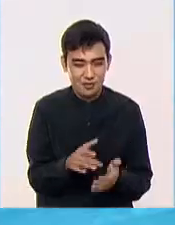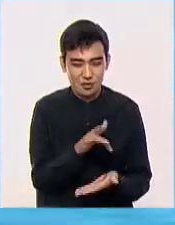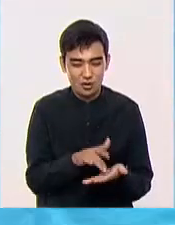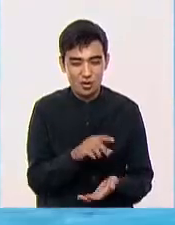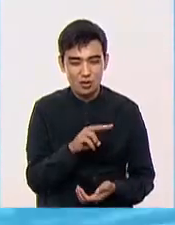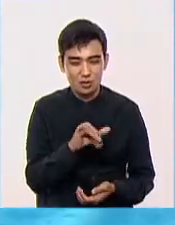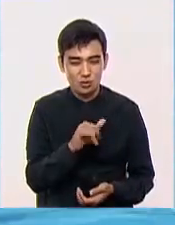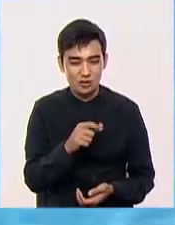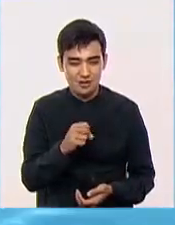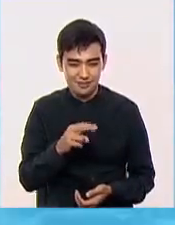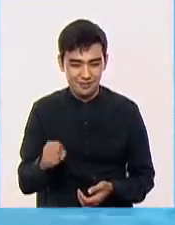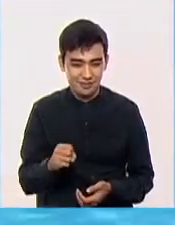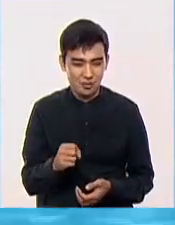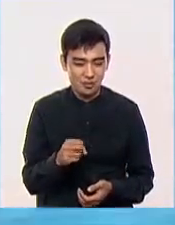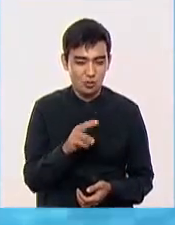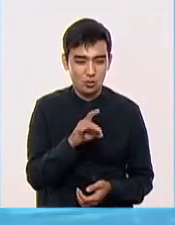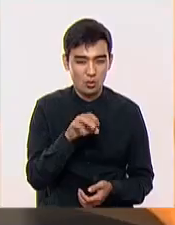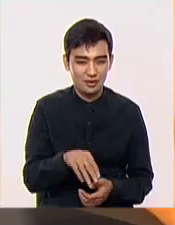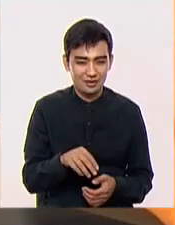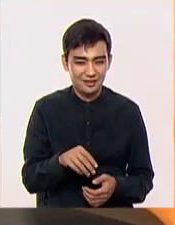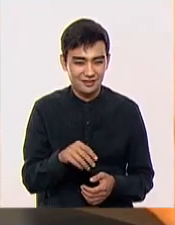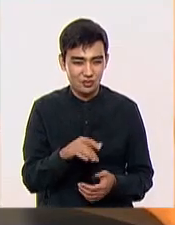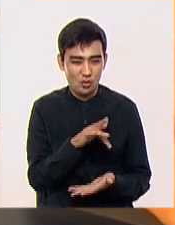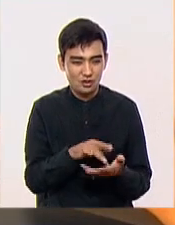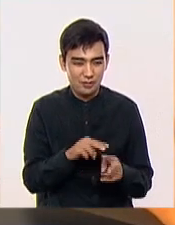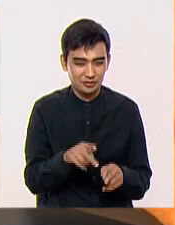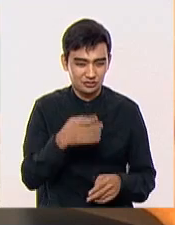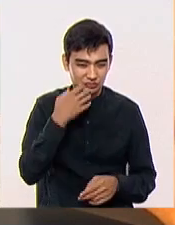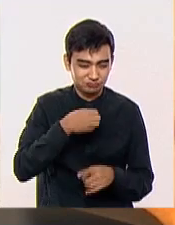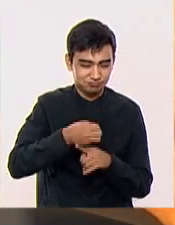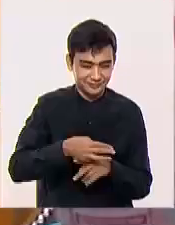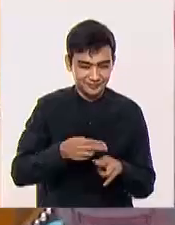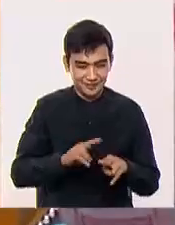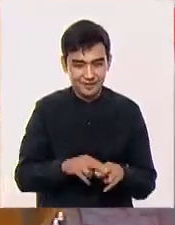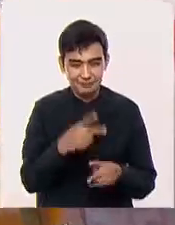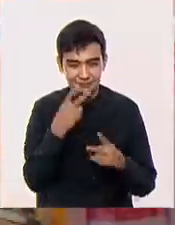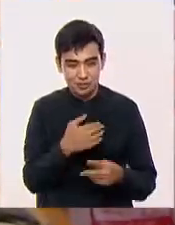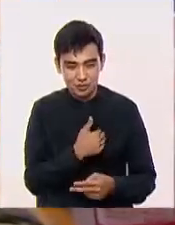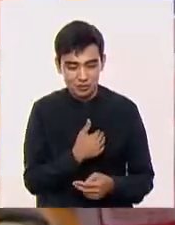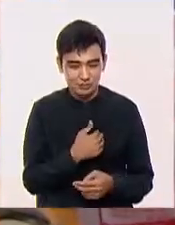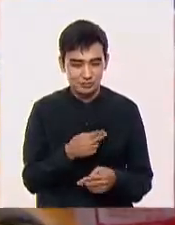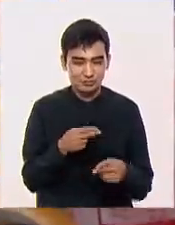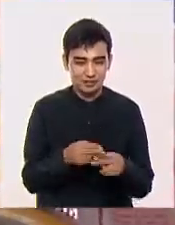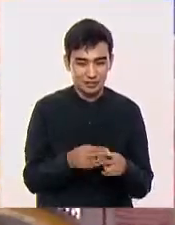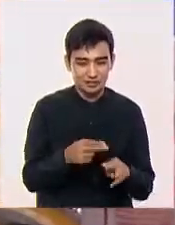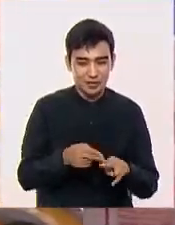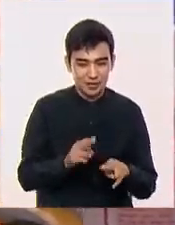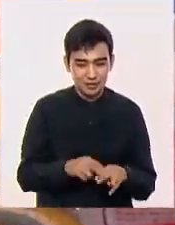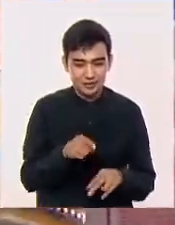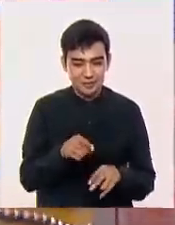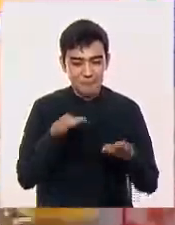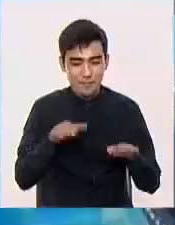Хургада курорттық қала саналады. Бірақ аптабыстық тарихи көне ғимараттарды еркін тамашалауға кедергі келтіреді. Осы олқылықтың